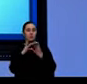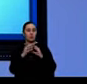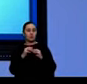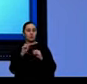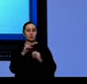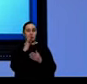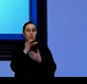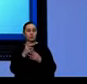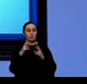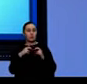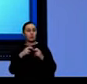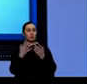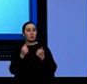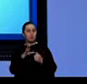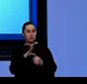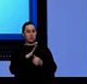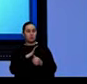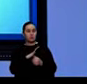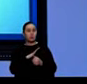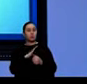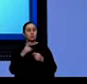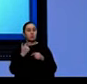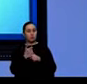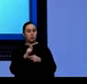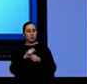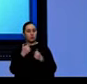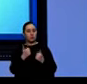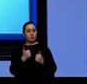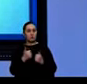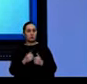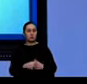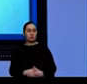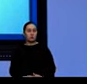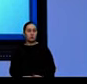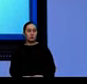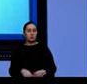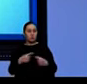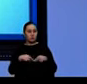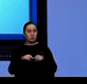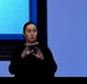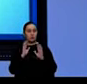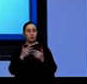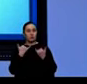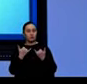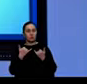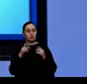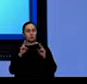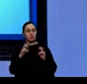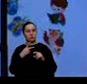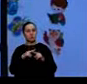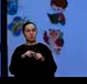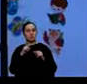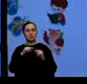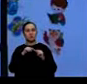Misollaringizni hamda javobini tekshirib oldingizmi? Juda yaxshi. Unday bo'lsa, bugungi